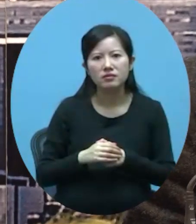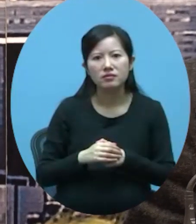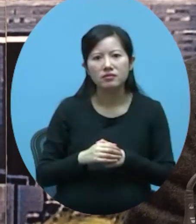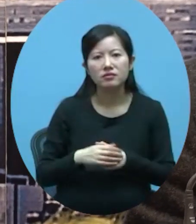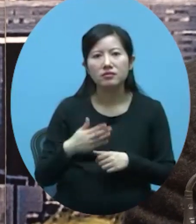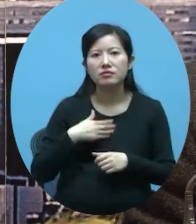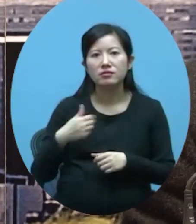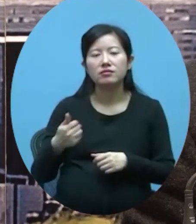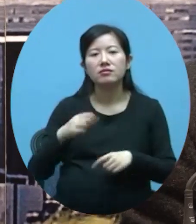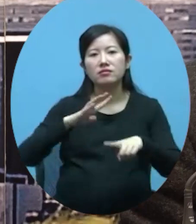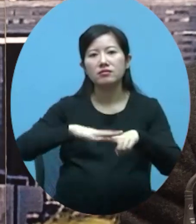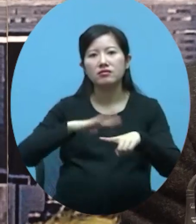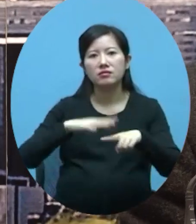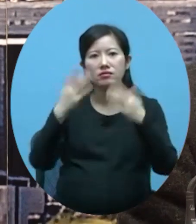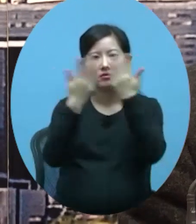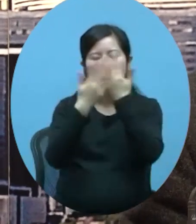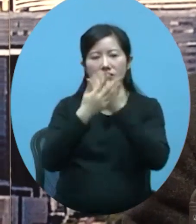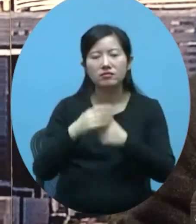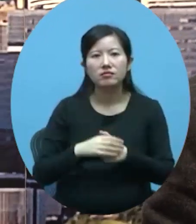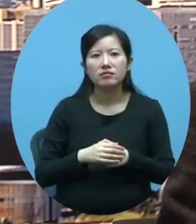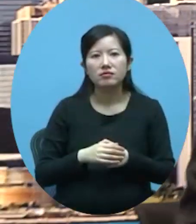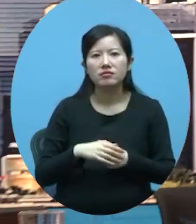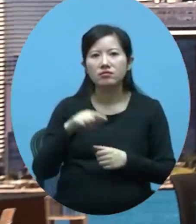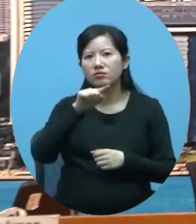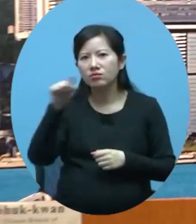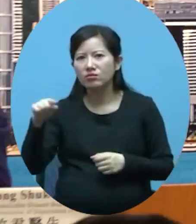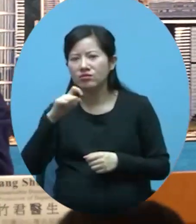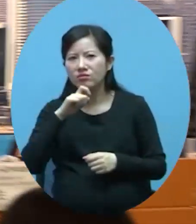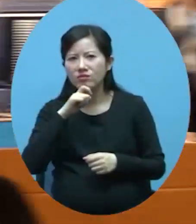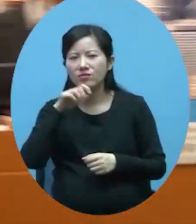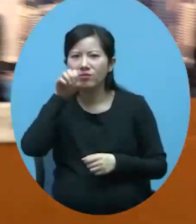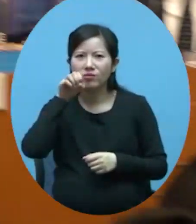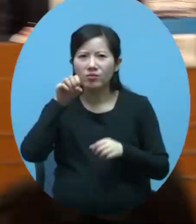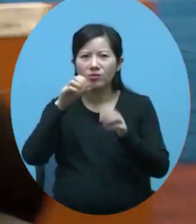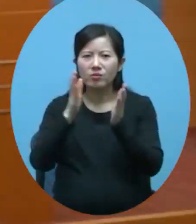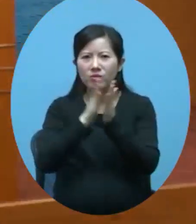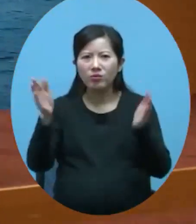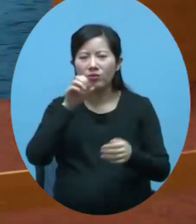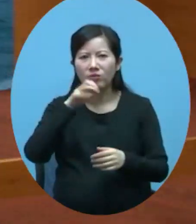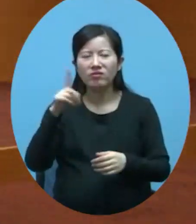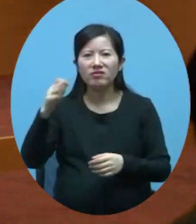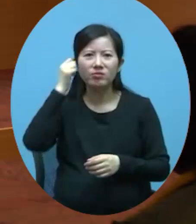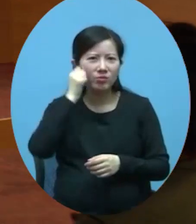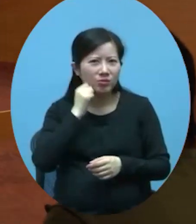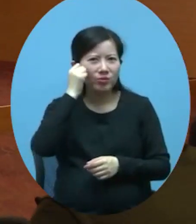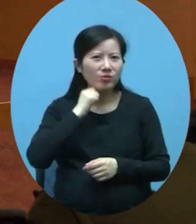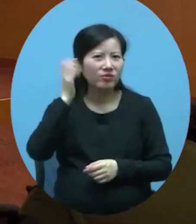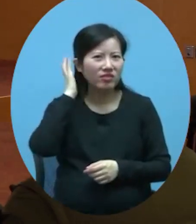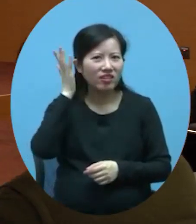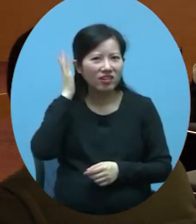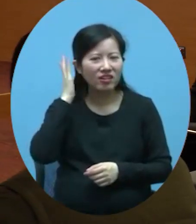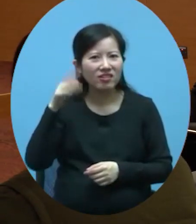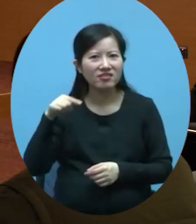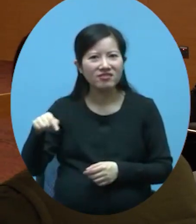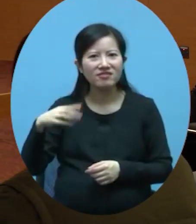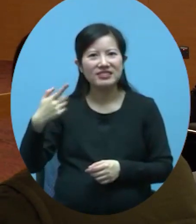你好TVB記者先知我想問問都有傳媒報導今天都是看到一位伯伯就是應該是進行